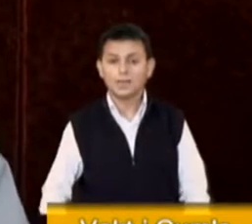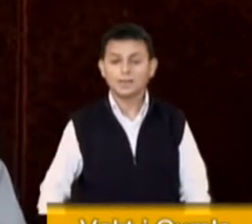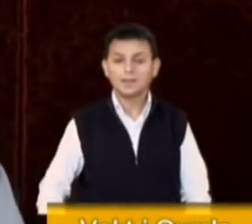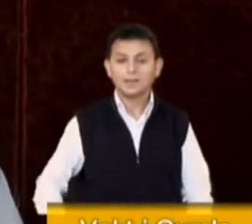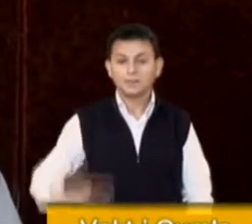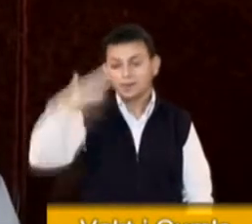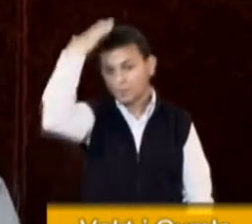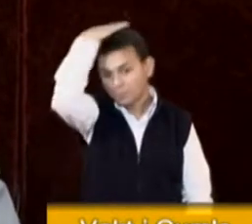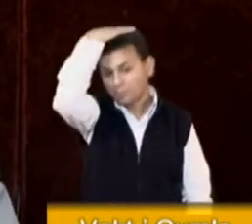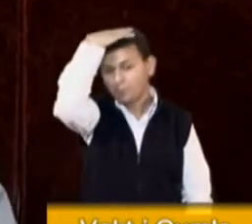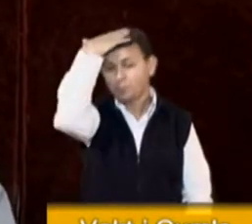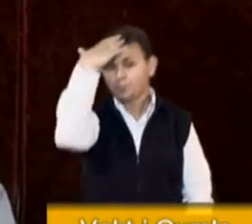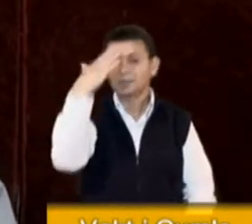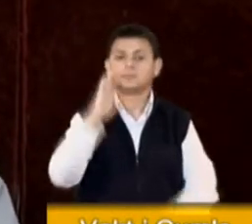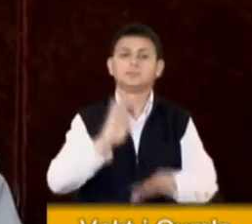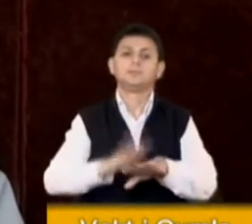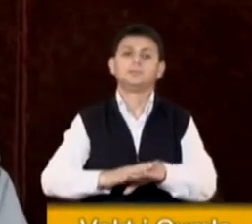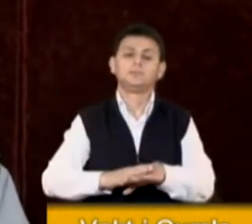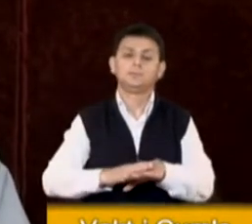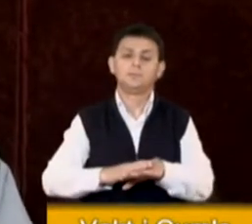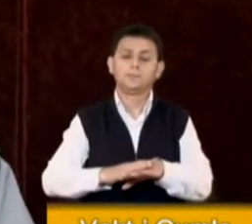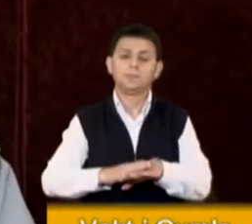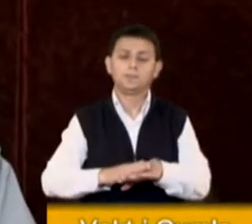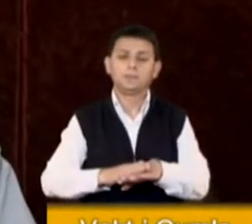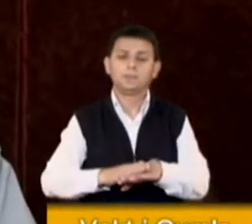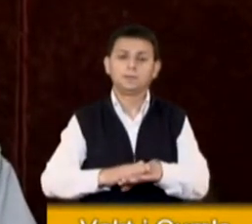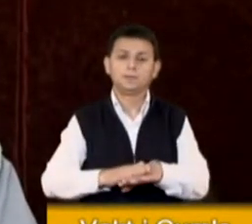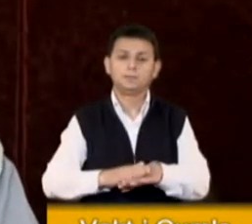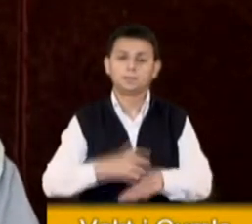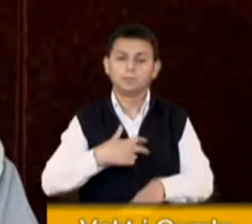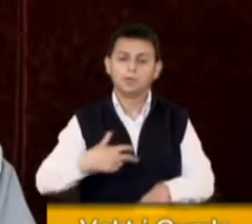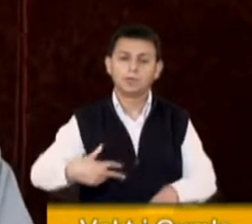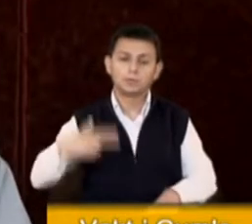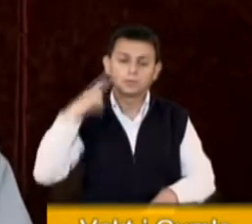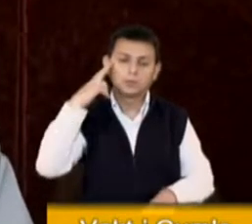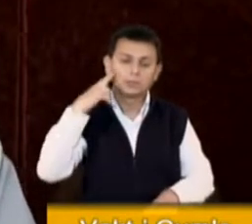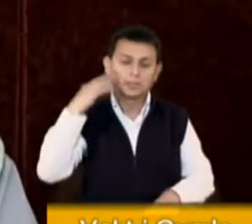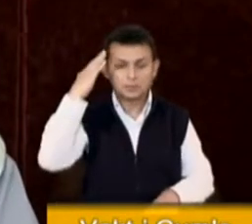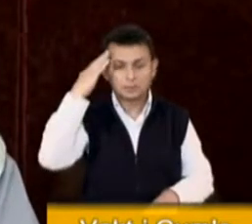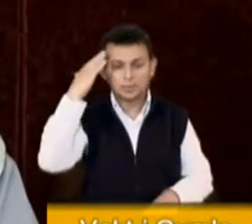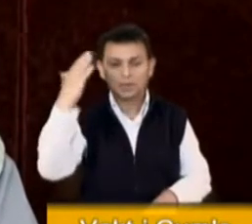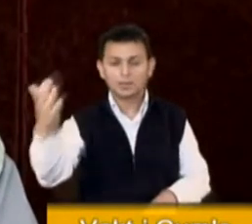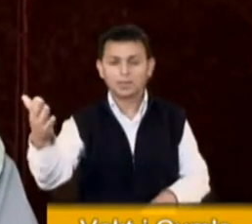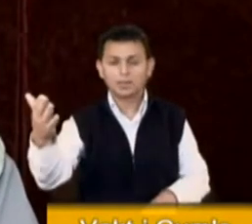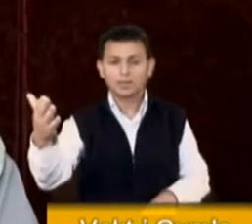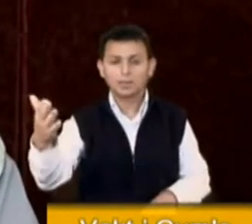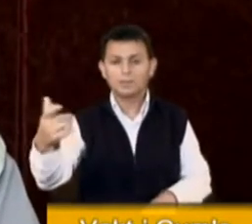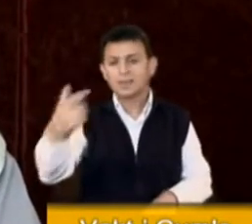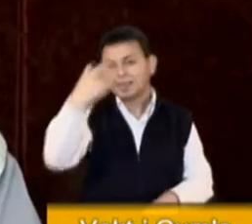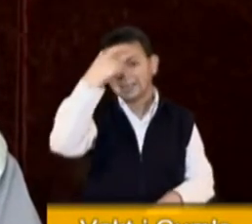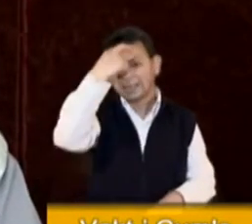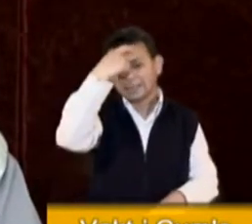vefatıyla neticelenen hastalığında Efendimiz Aleyhisselatü Vesselam'ın ellerinden